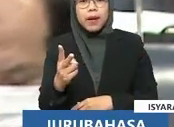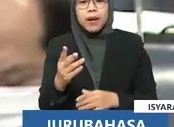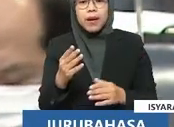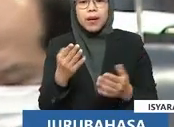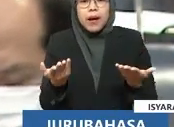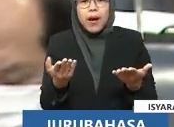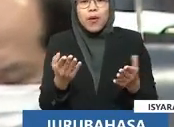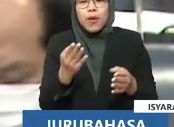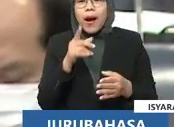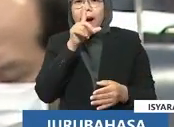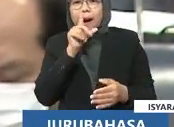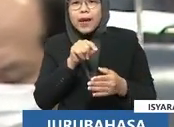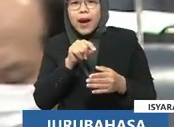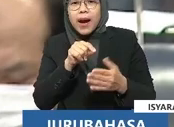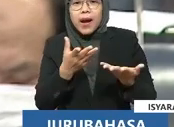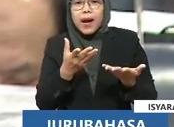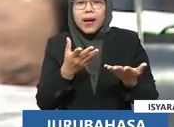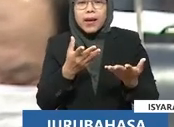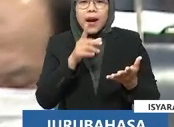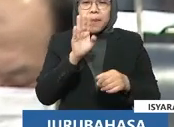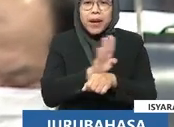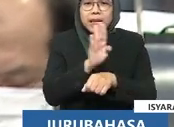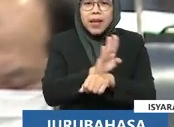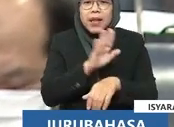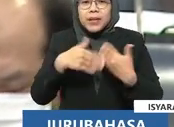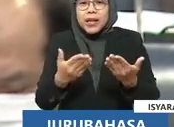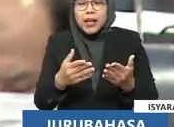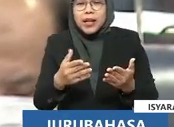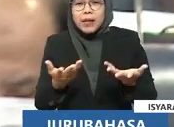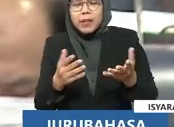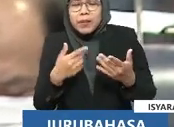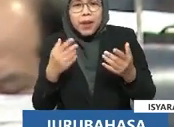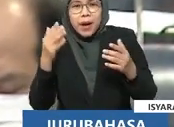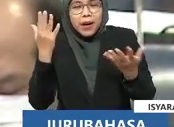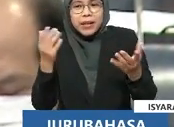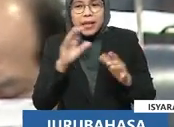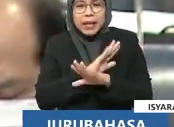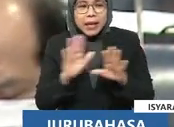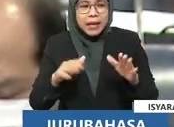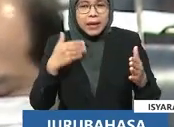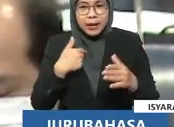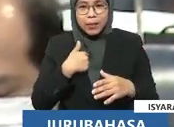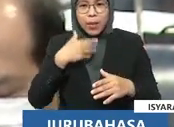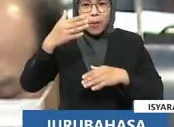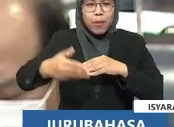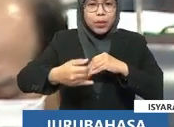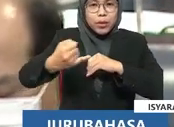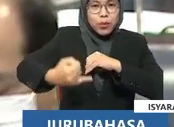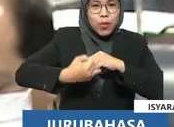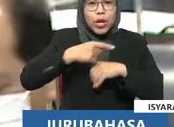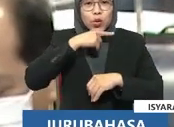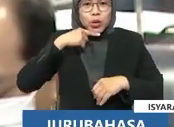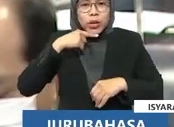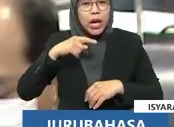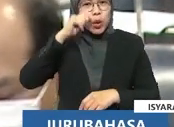bentuk ayam Brazil itu macam mana. Pungkuk dia tungging lagu mana agak kita pun tak tahu. Jangan nanti balik abang kata nak orang masuk daripada Rusia